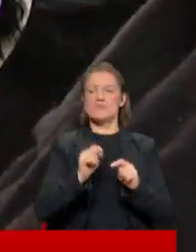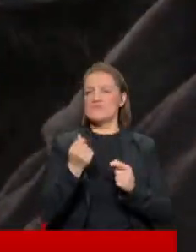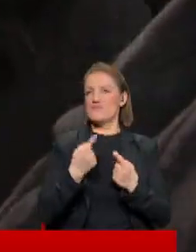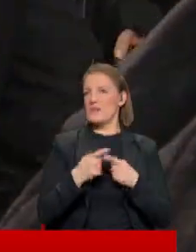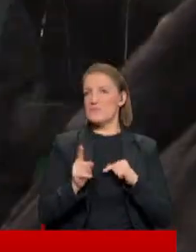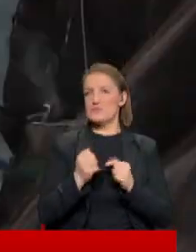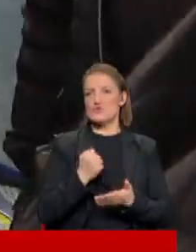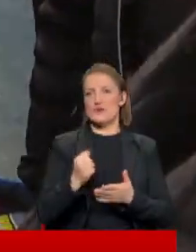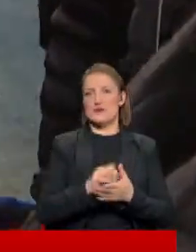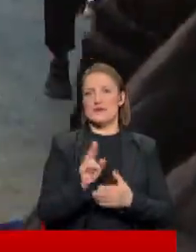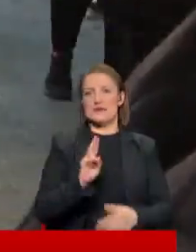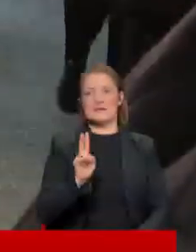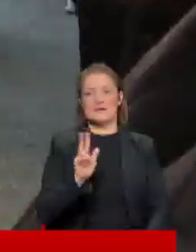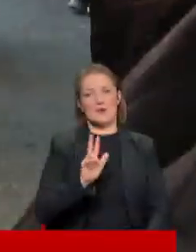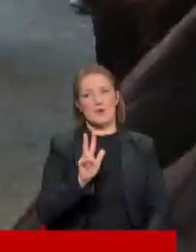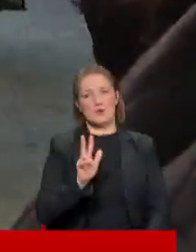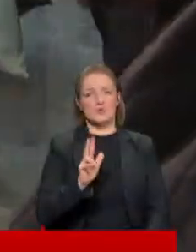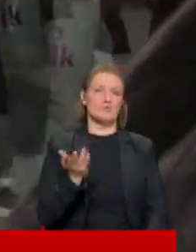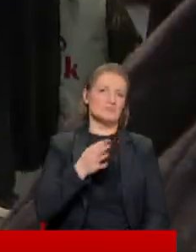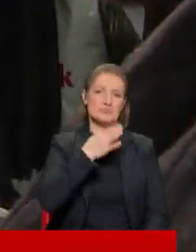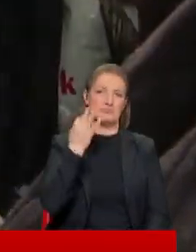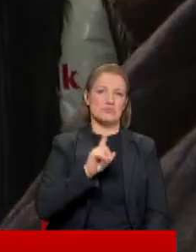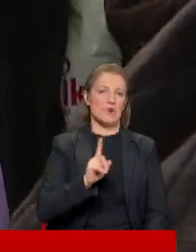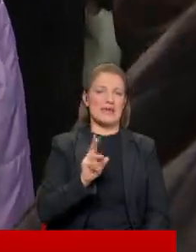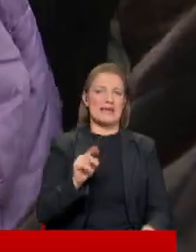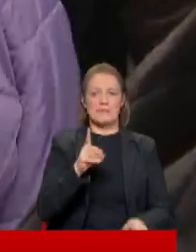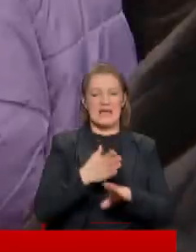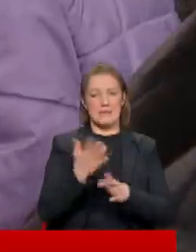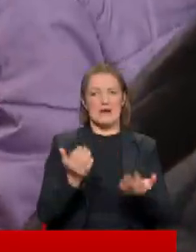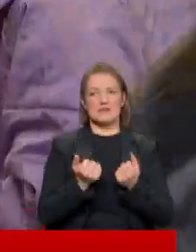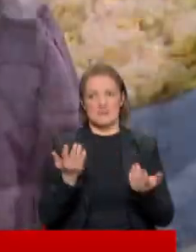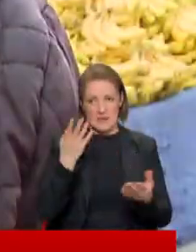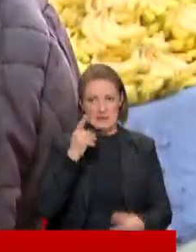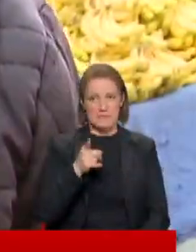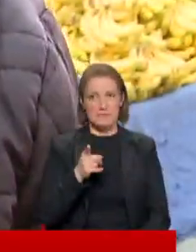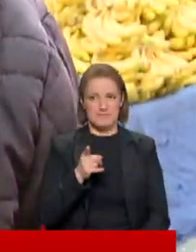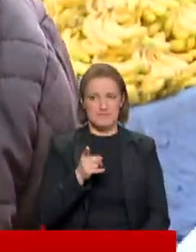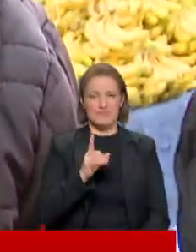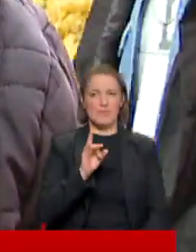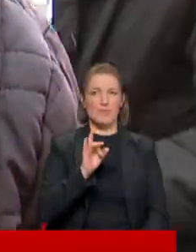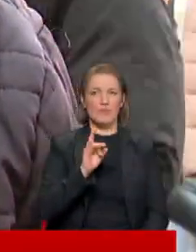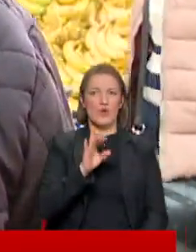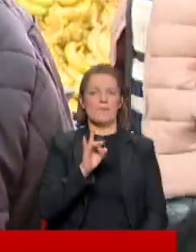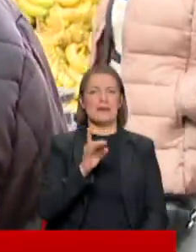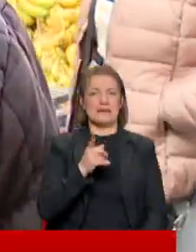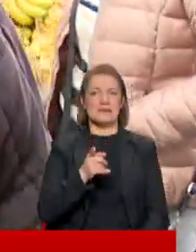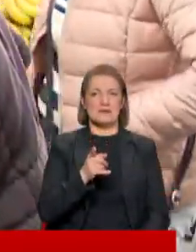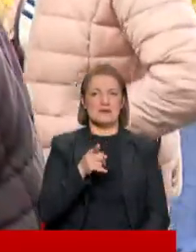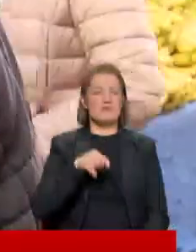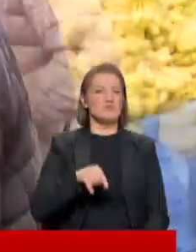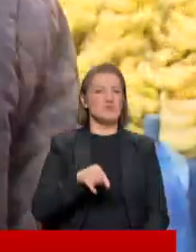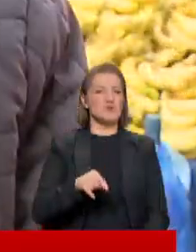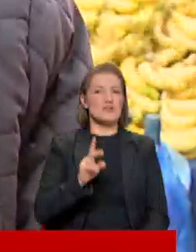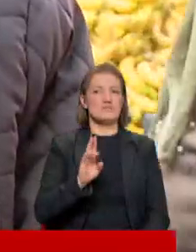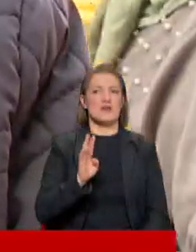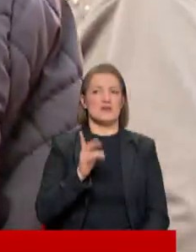edecek bütçeniz? 20 lira, 10 lira eder işte. Ondan da ekmek alırız yani, anladın mı? 15 lira aldım kıvırcık, bugün 25